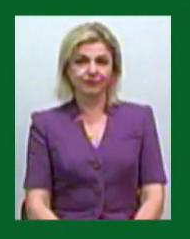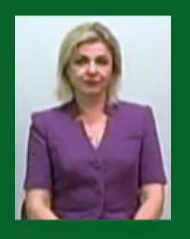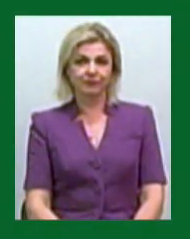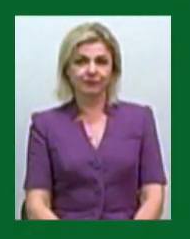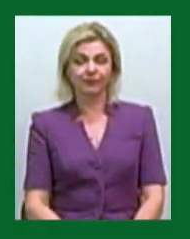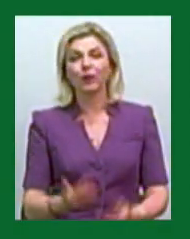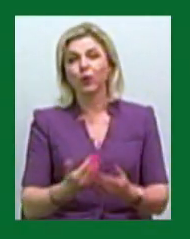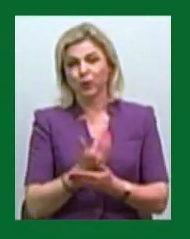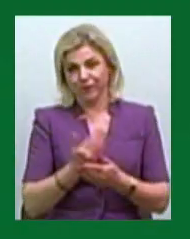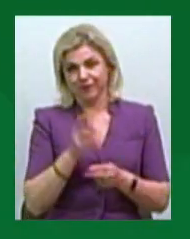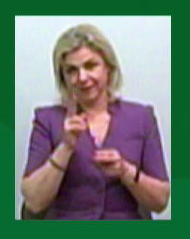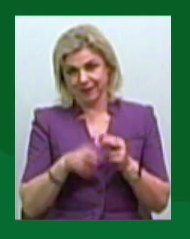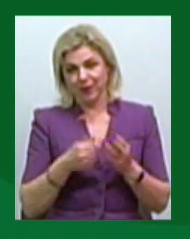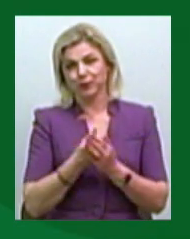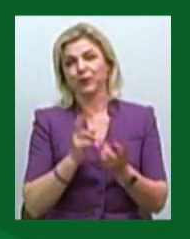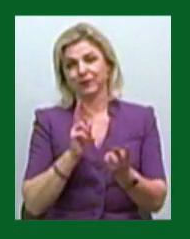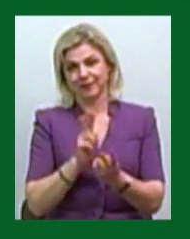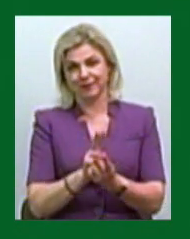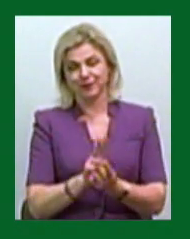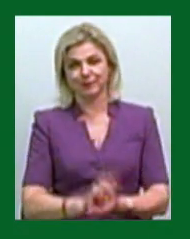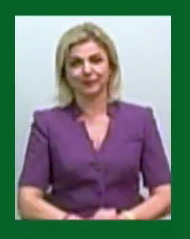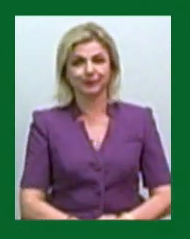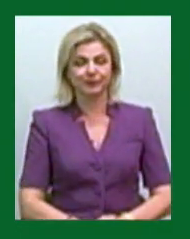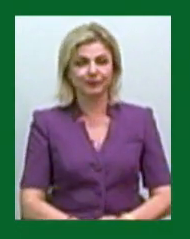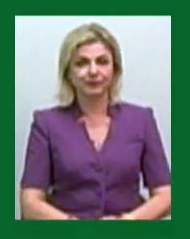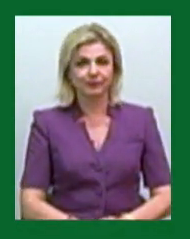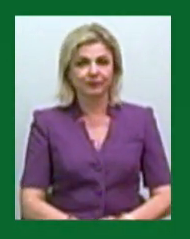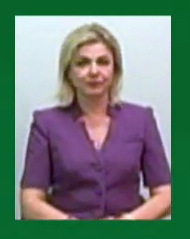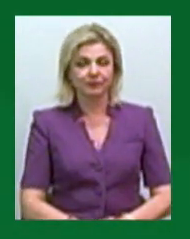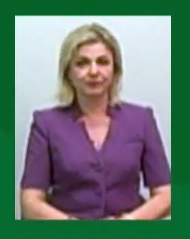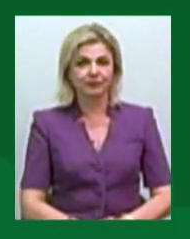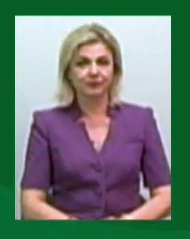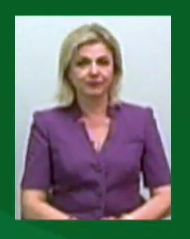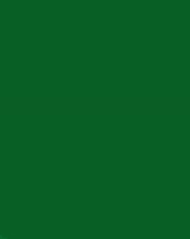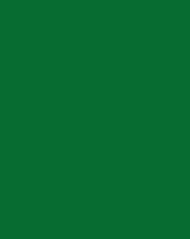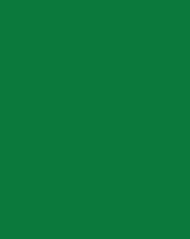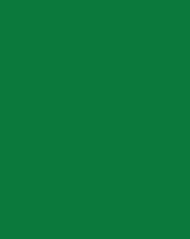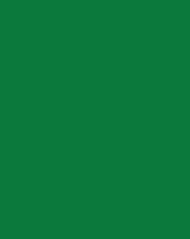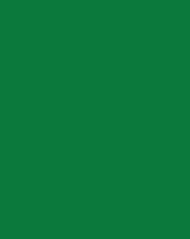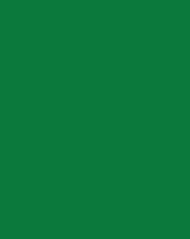На цьому у мене все. Більше новин дізнавайтесь у наших наступних випусках. До зустрічі, на все добре.